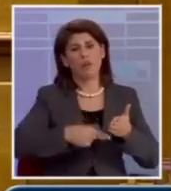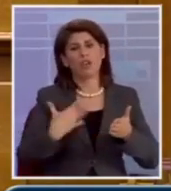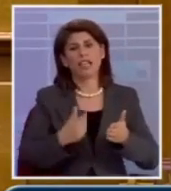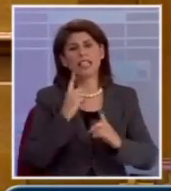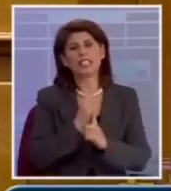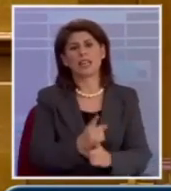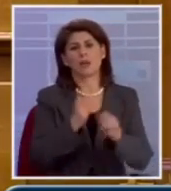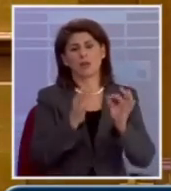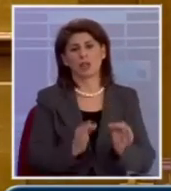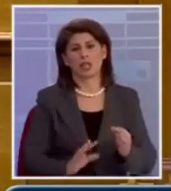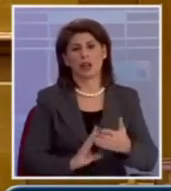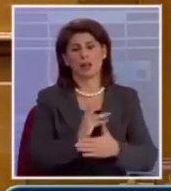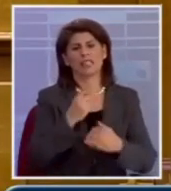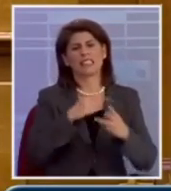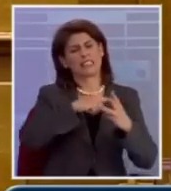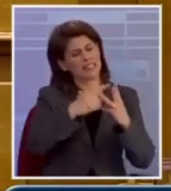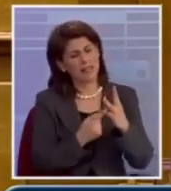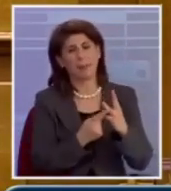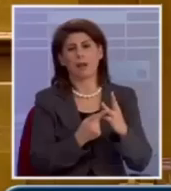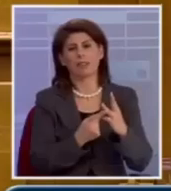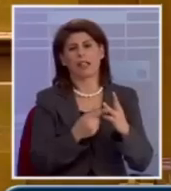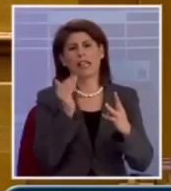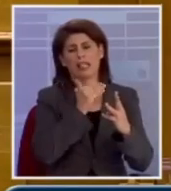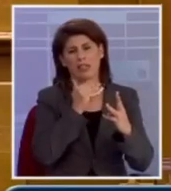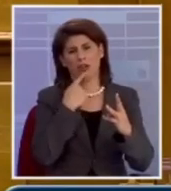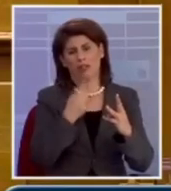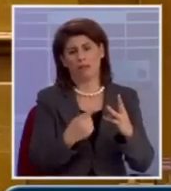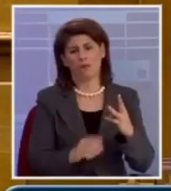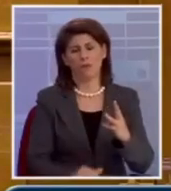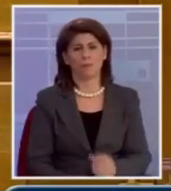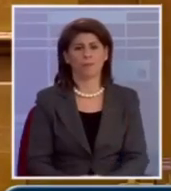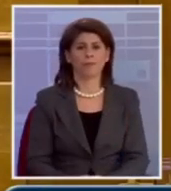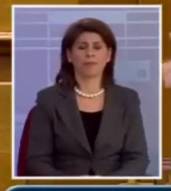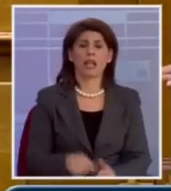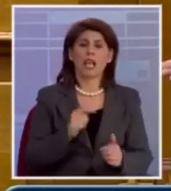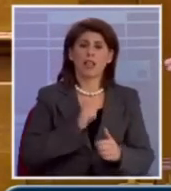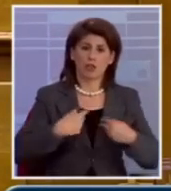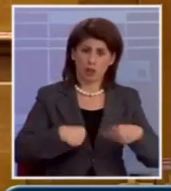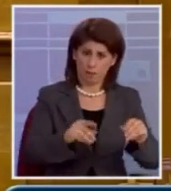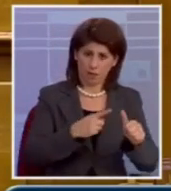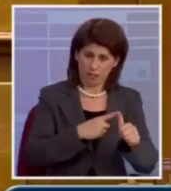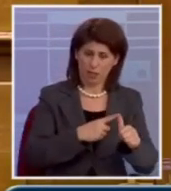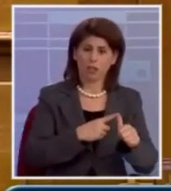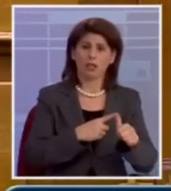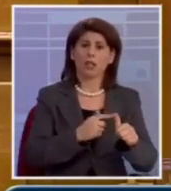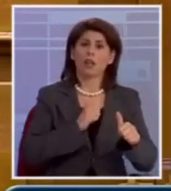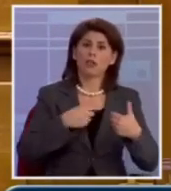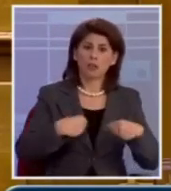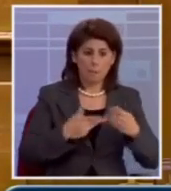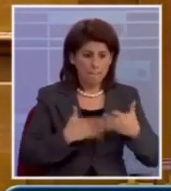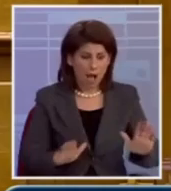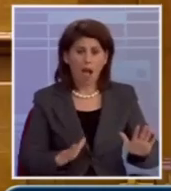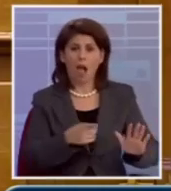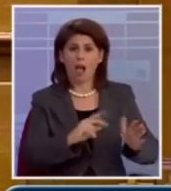συγκεκριμένο μοντέλο ανάπτυξης. Τρία πράγματα ήταν επί τροχάδιν. Τα λέω, ιδιωτικοποίηση σε μια ιδιωτικοποιημένη